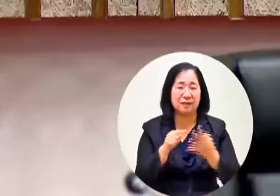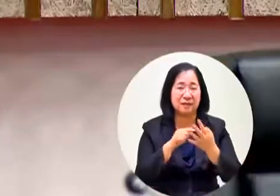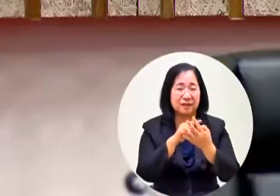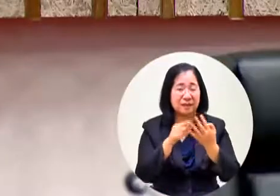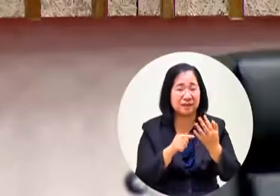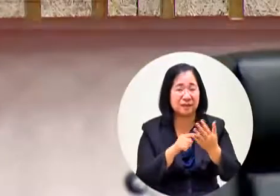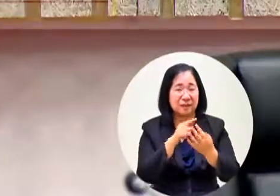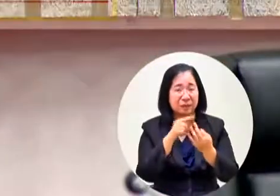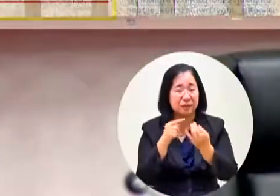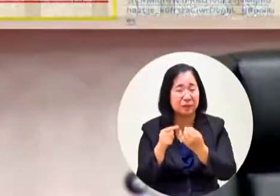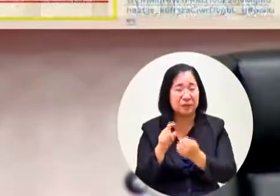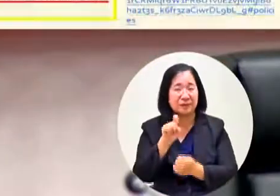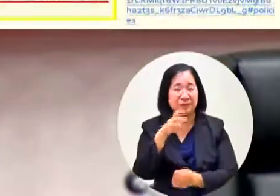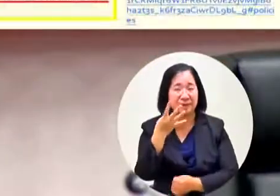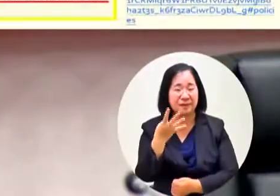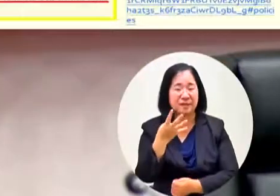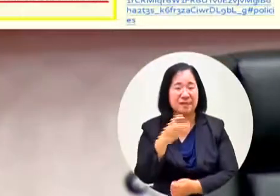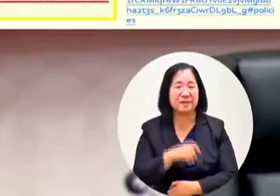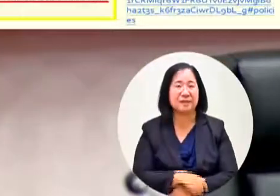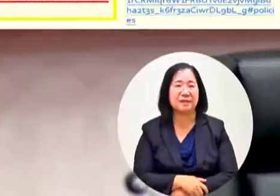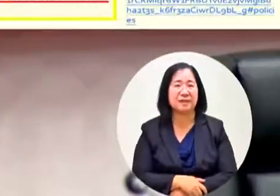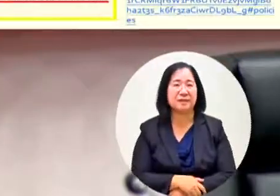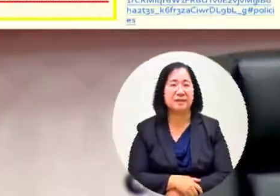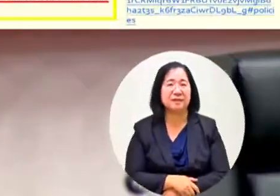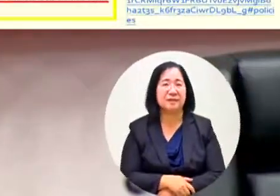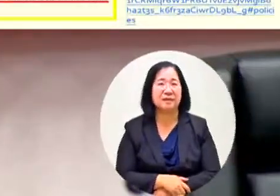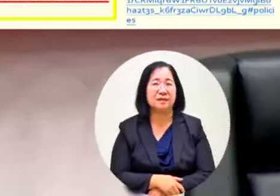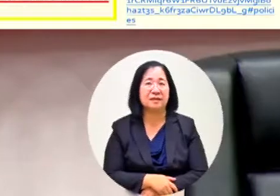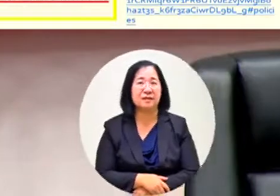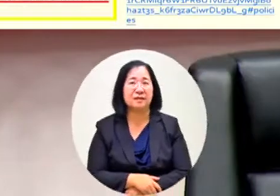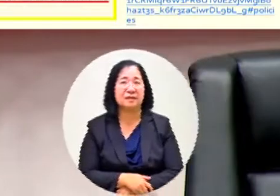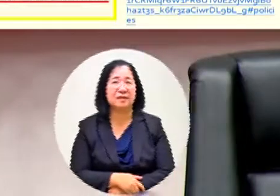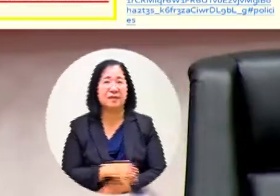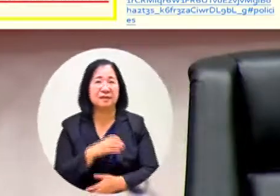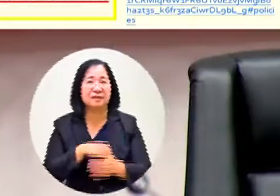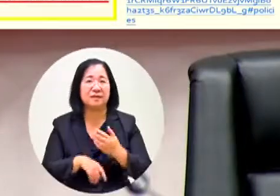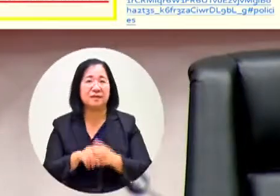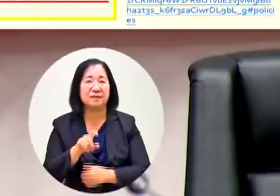薪来做陈情哈。那我想